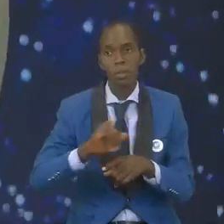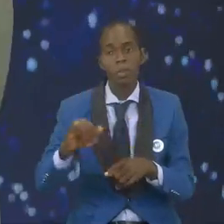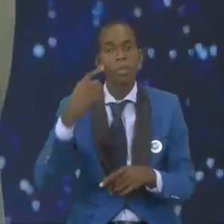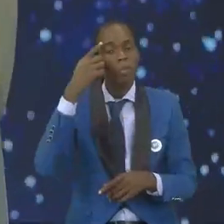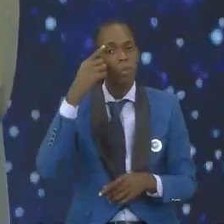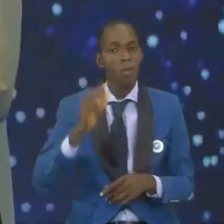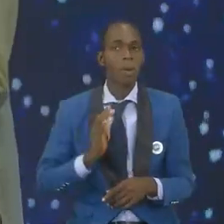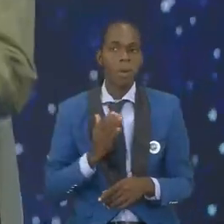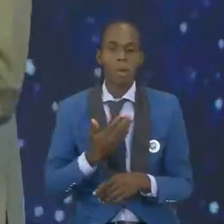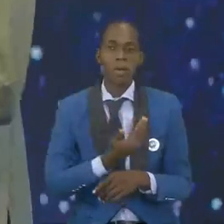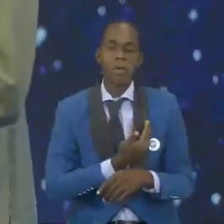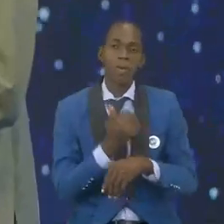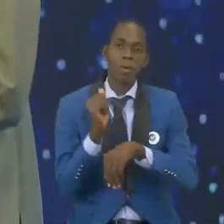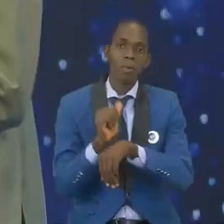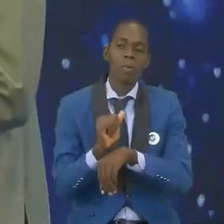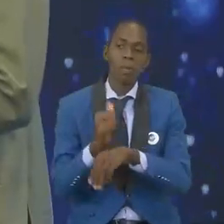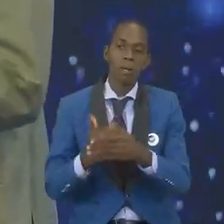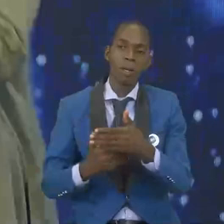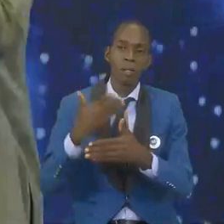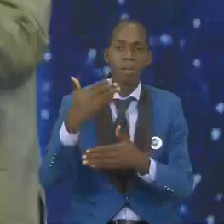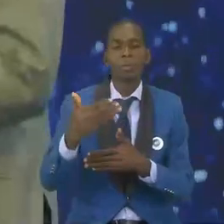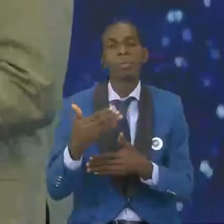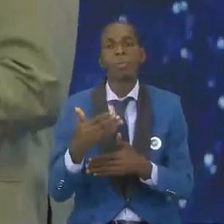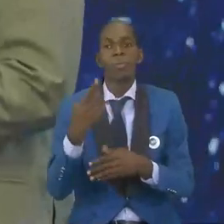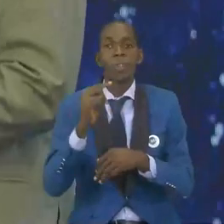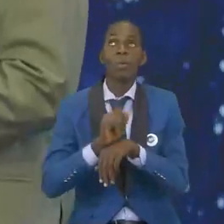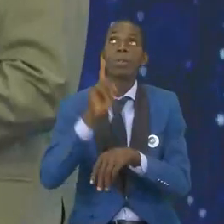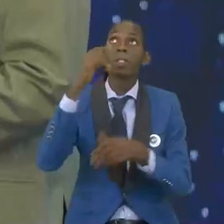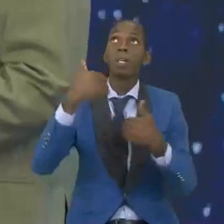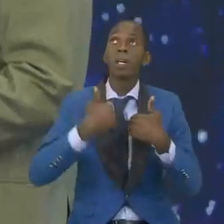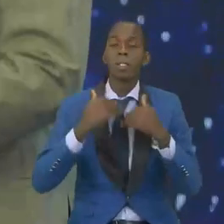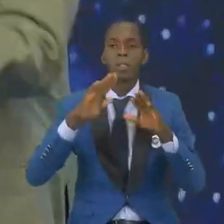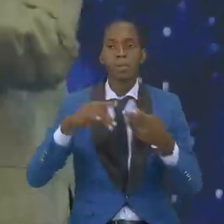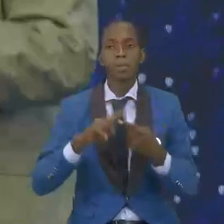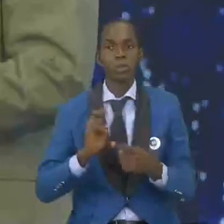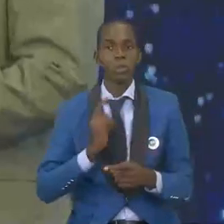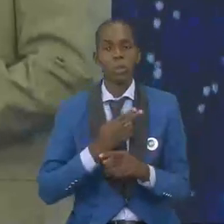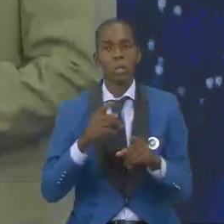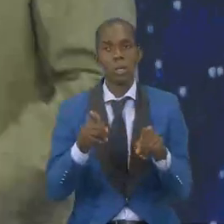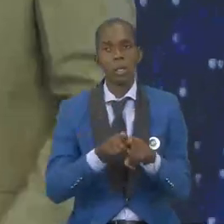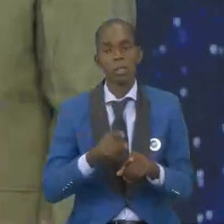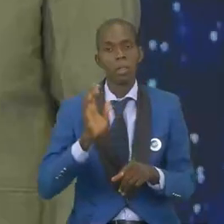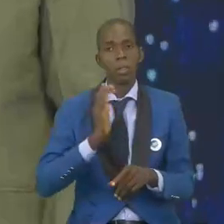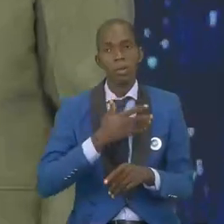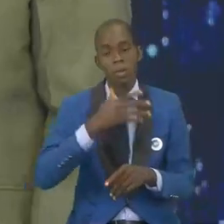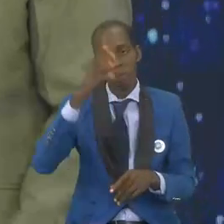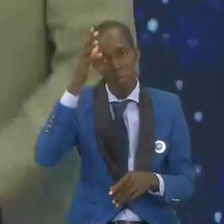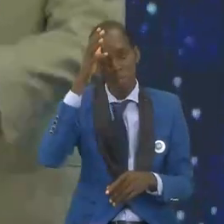tâche. La tâche qu'il nous a donnée en tant que père, en tant que mère.